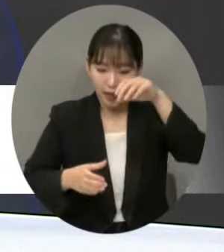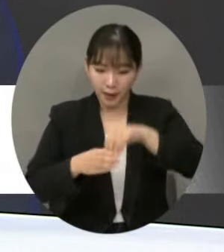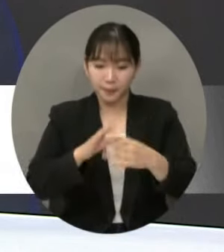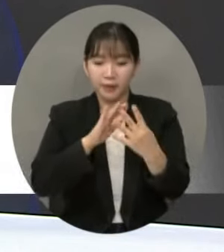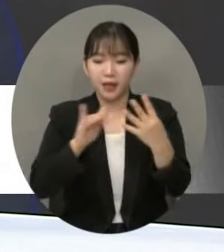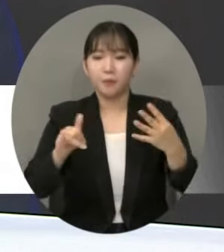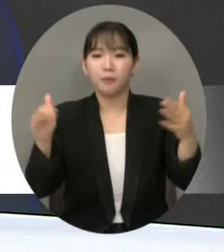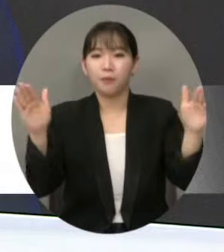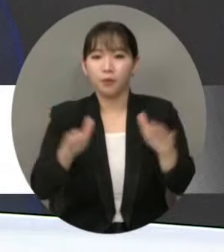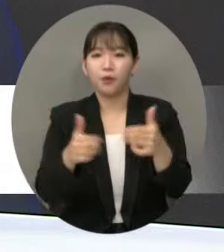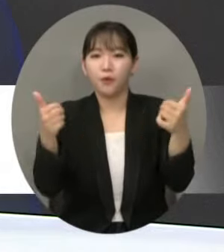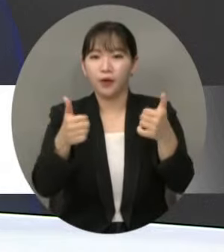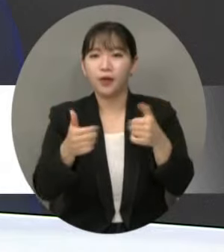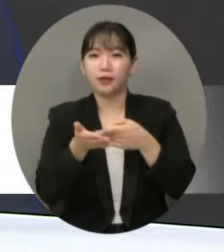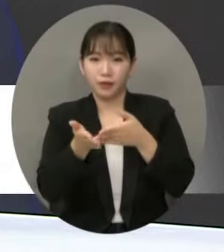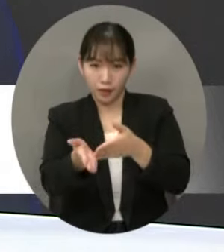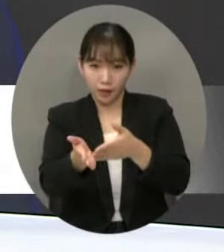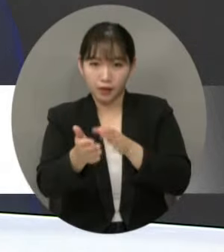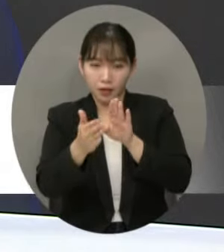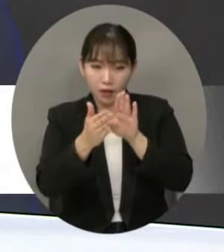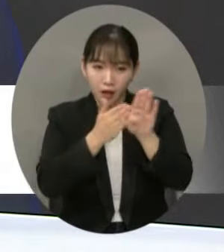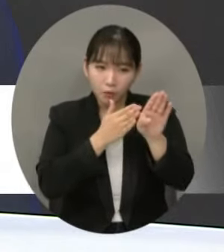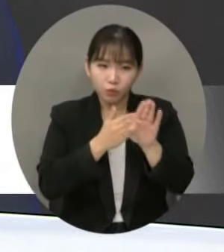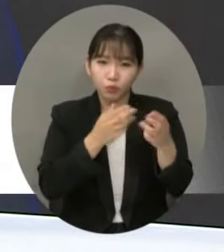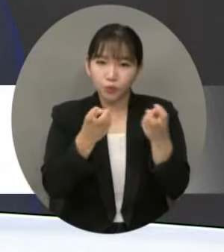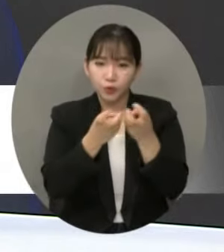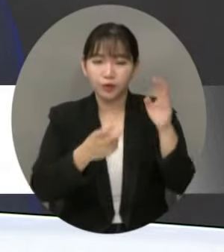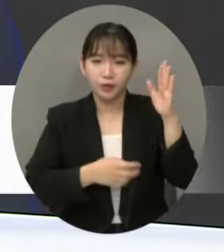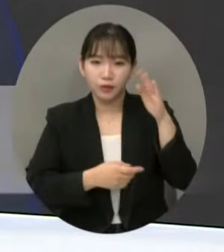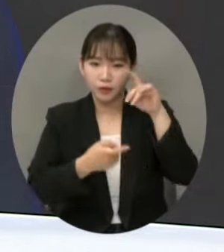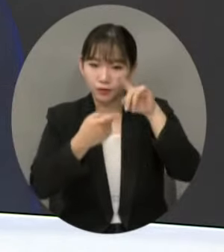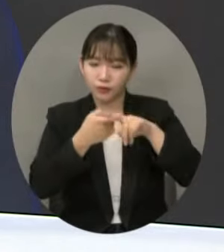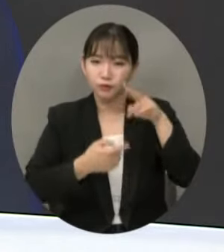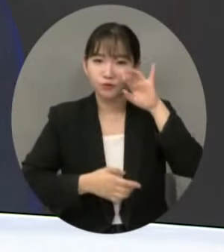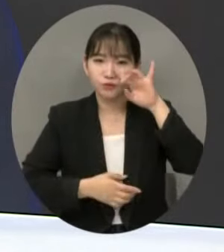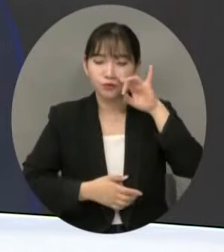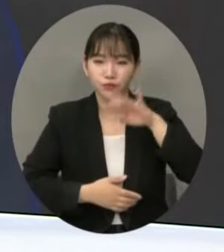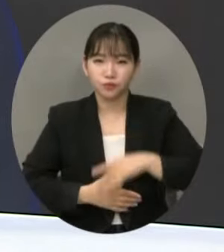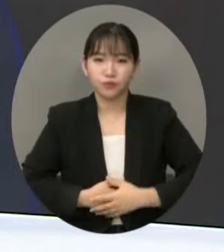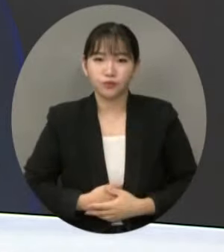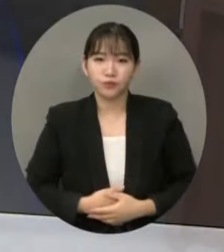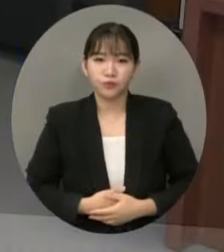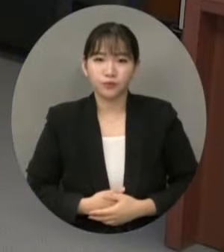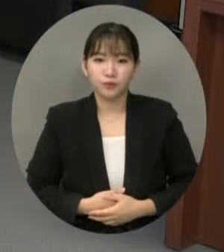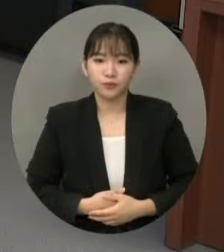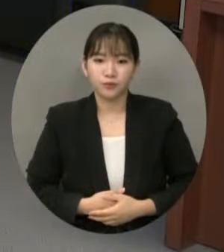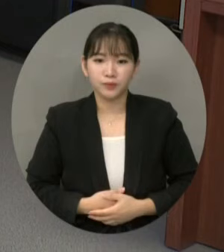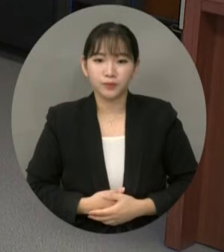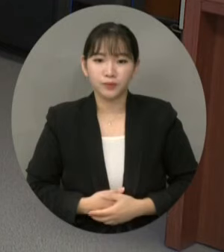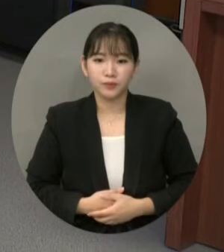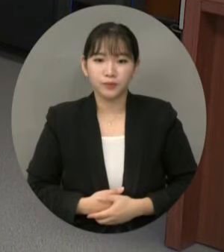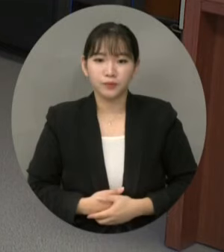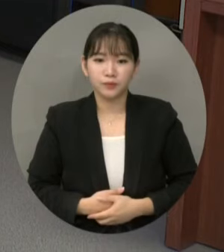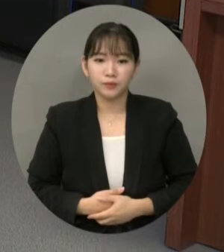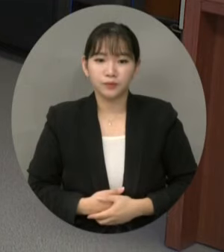회담을 제안한 건데 앞으로 반응에 관심이 모아지고 있습니다. 서희룡 기자입니다.